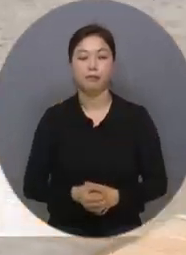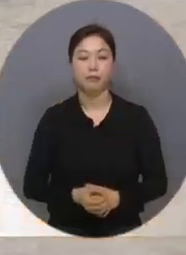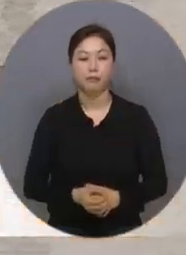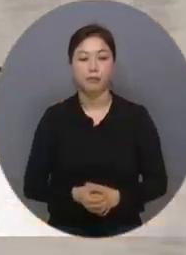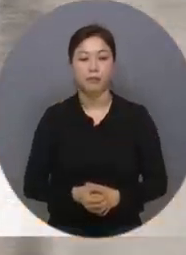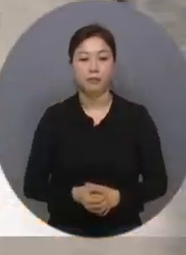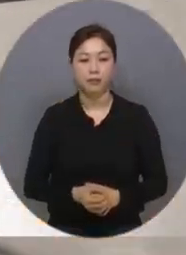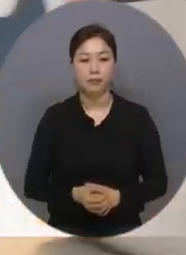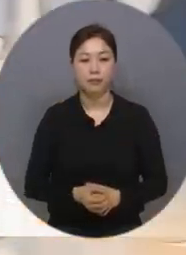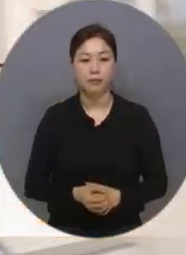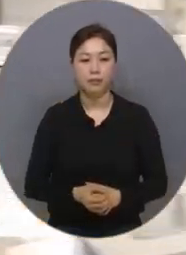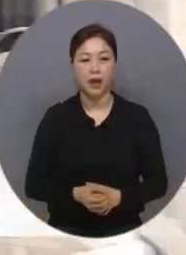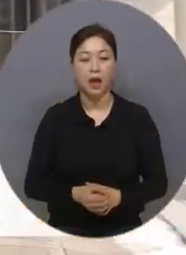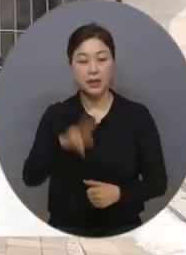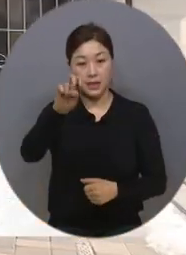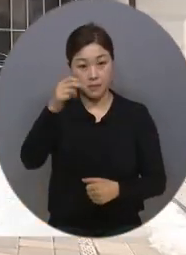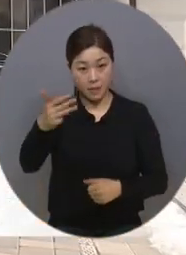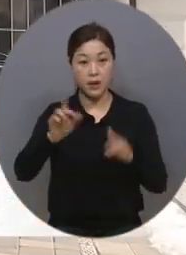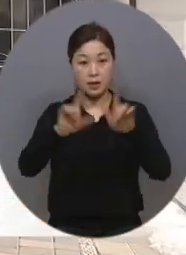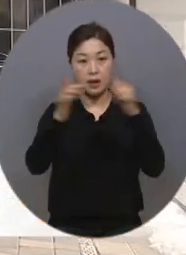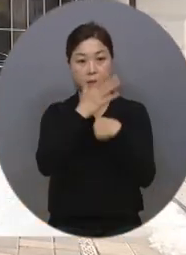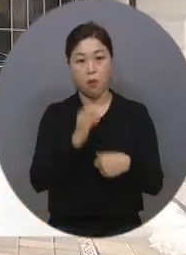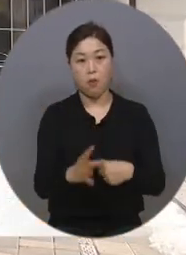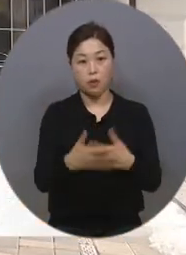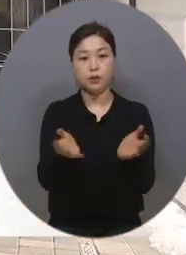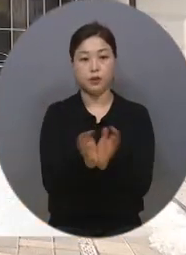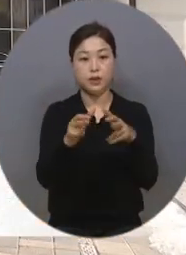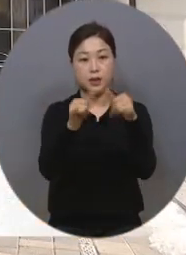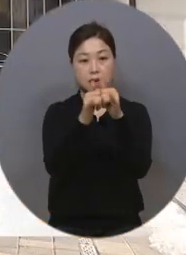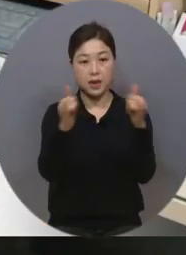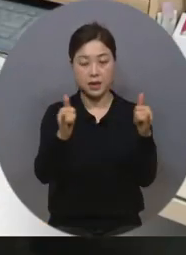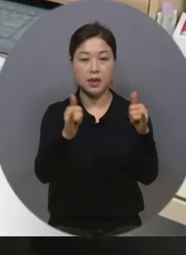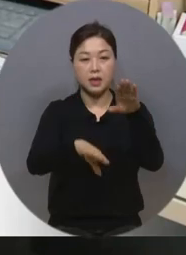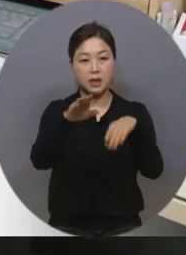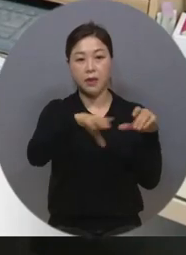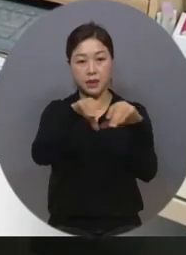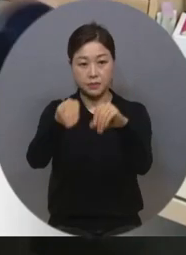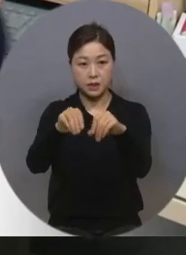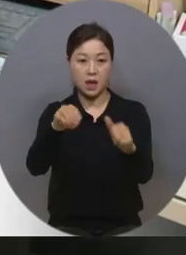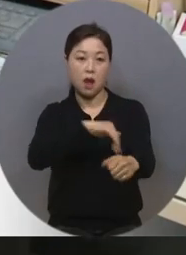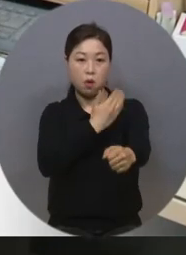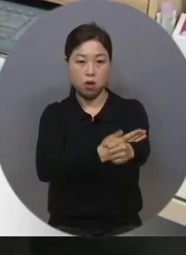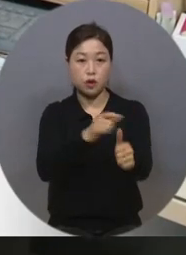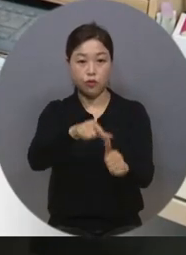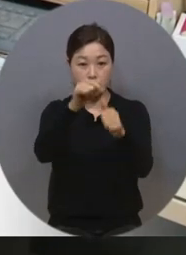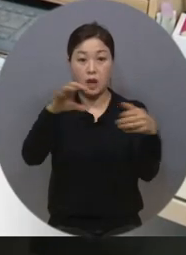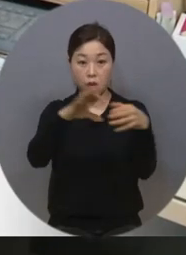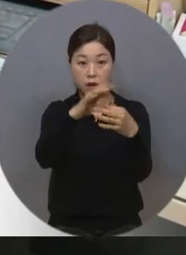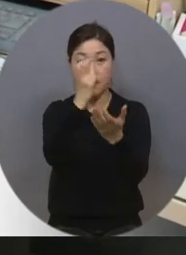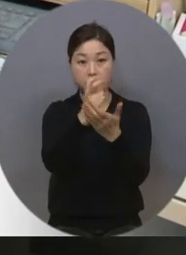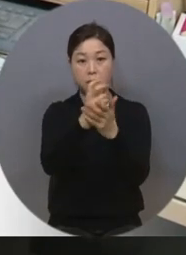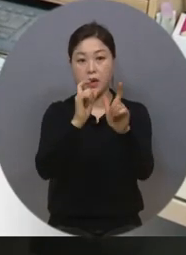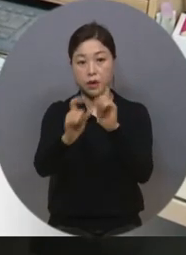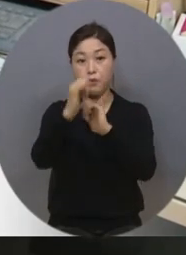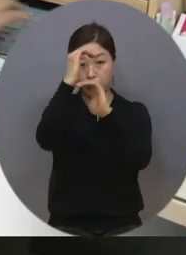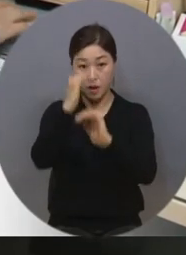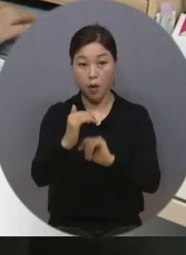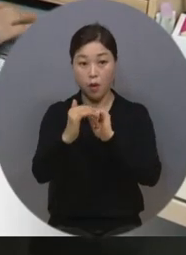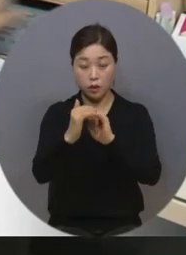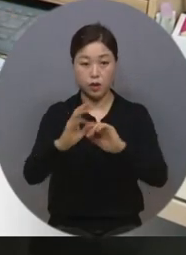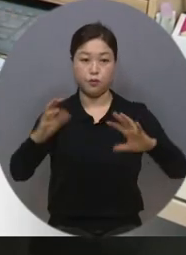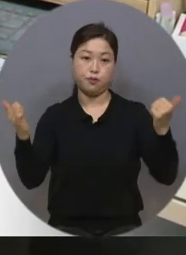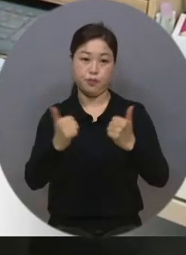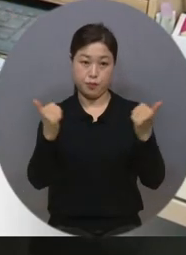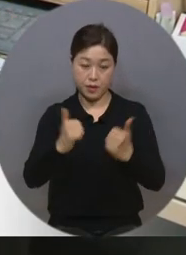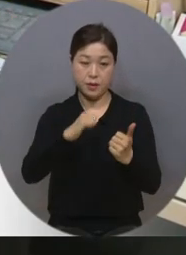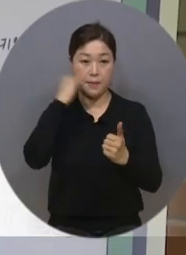지난달 28일 보건복지부는 장애인 차별금지 및 권리구제 등에 관한 법률 시행령 일부 개정안이 국무회의에서